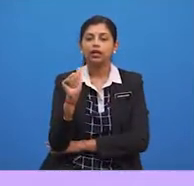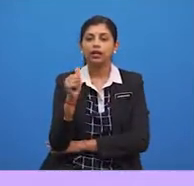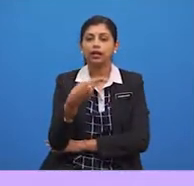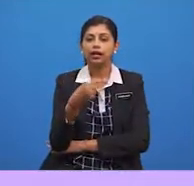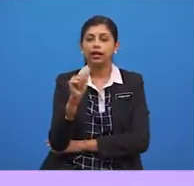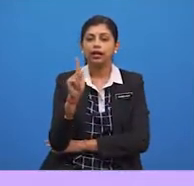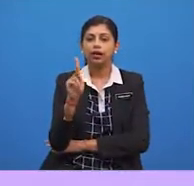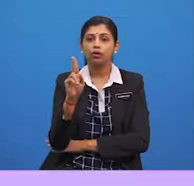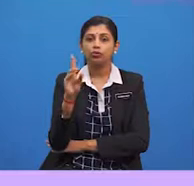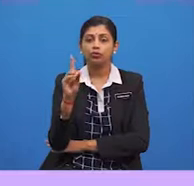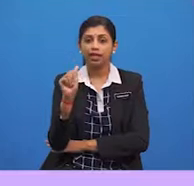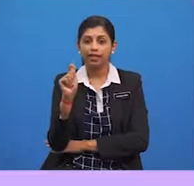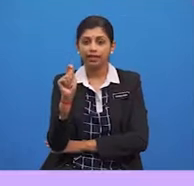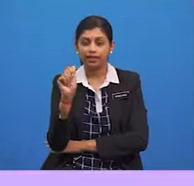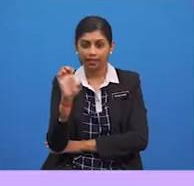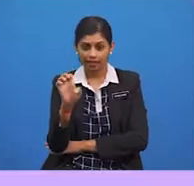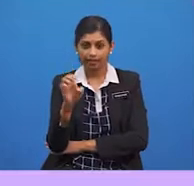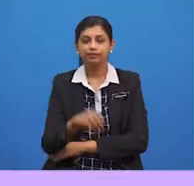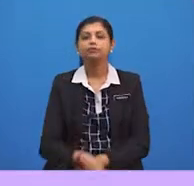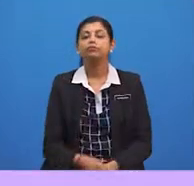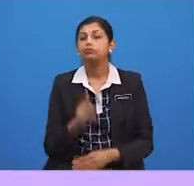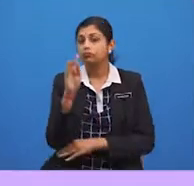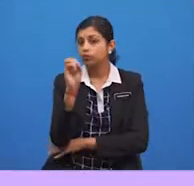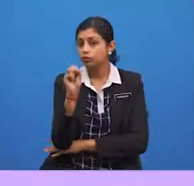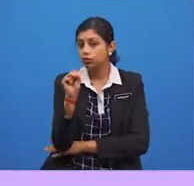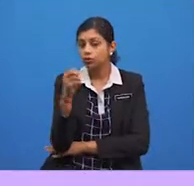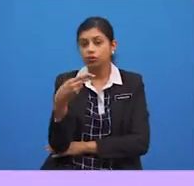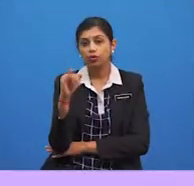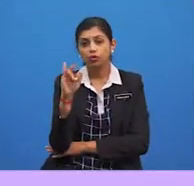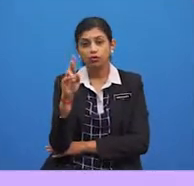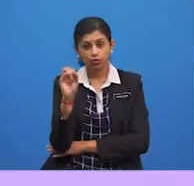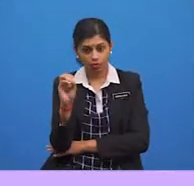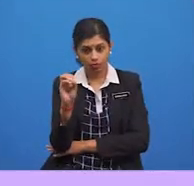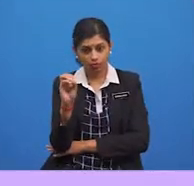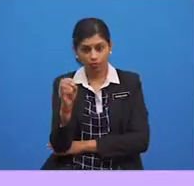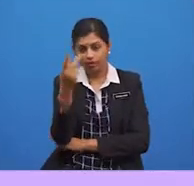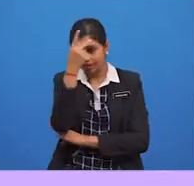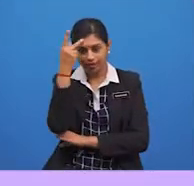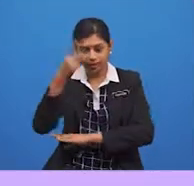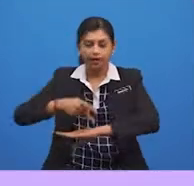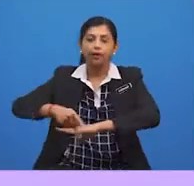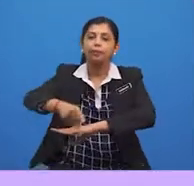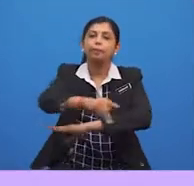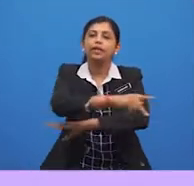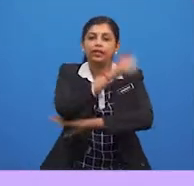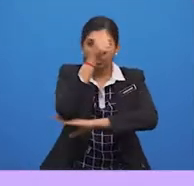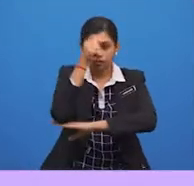Wakanai dan Kushiro. Ini adalah kerana pantai Jepun yang terletak